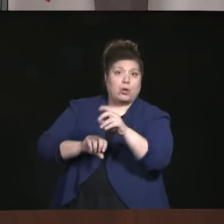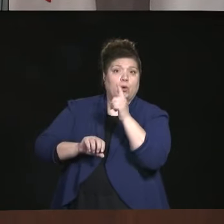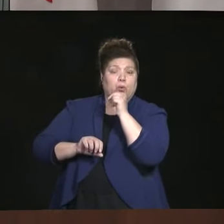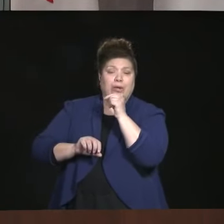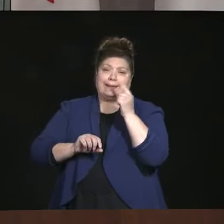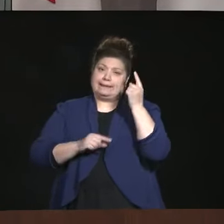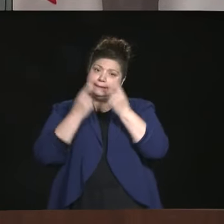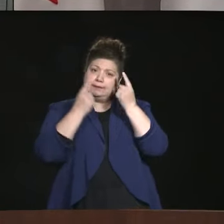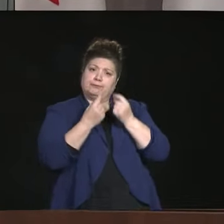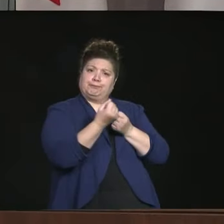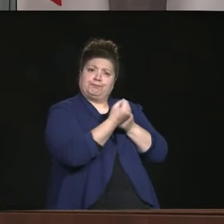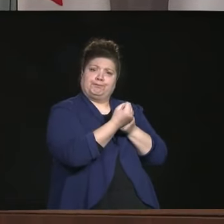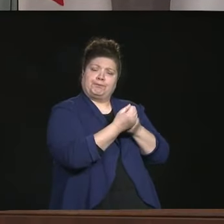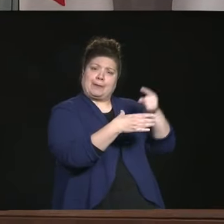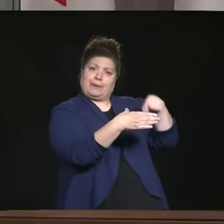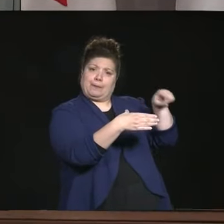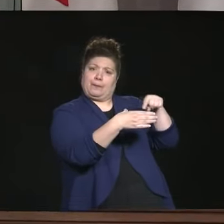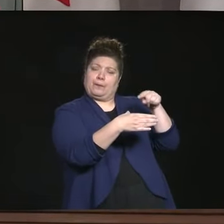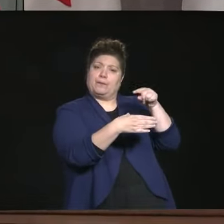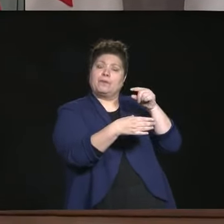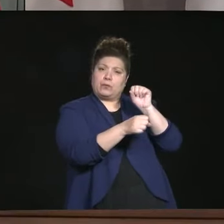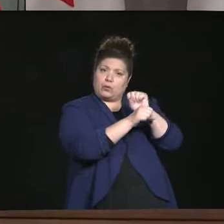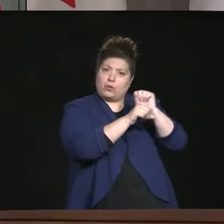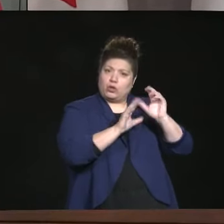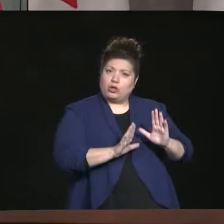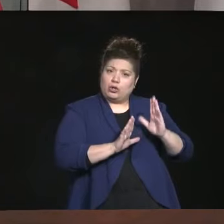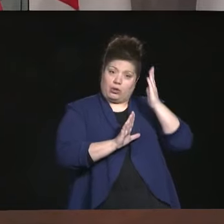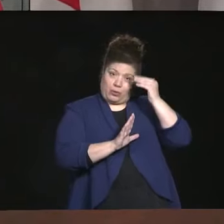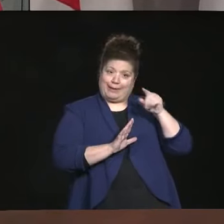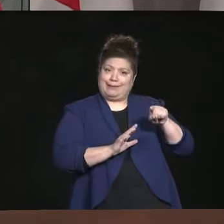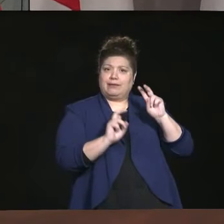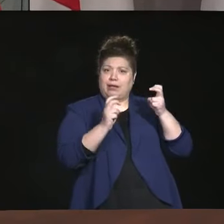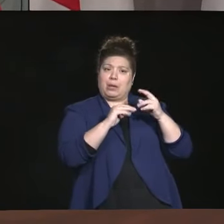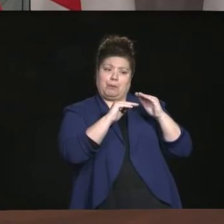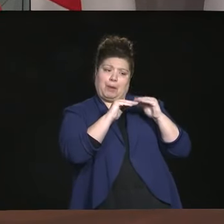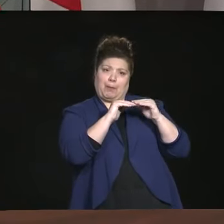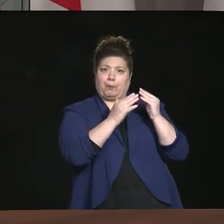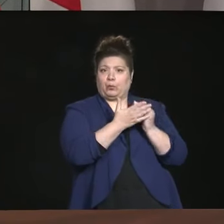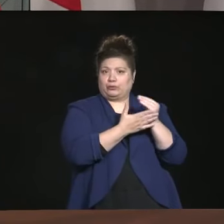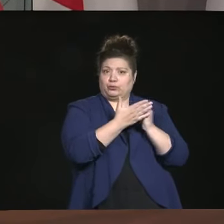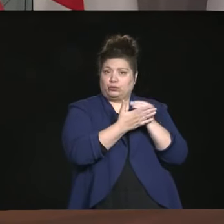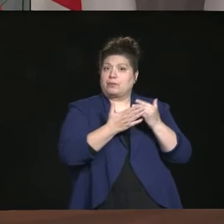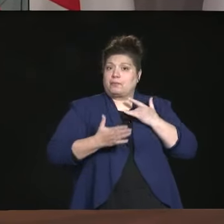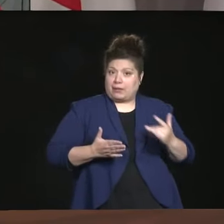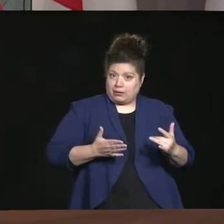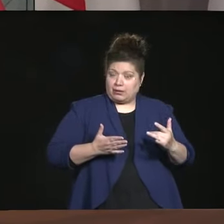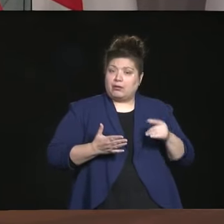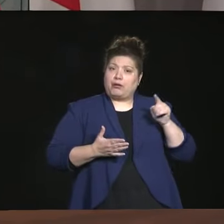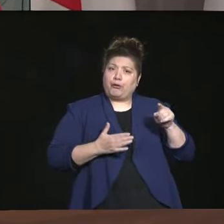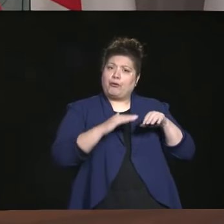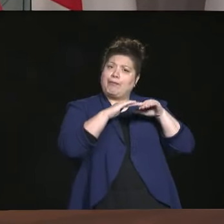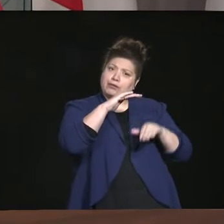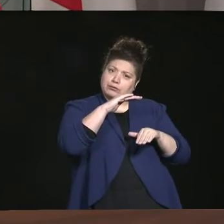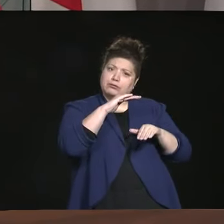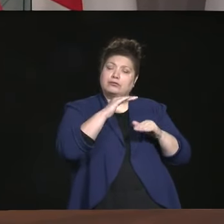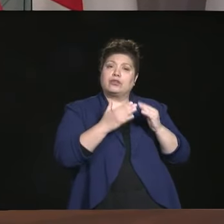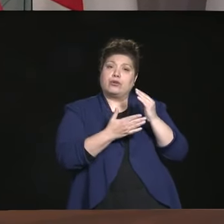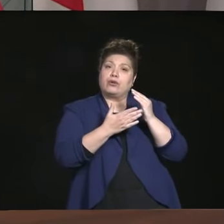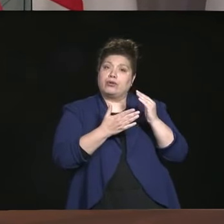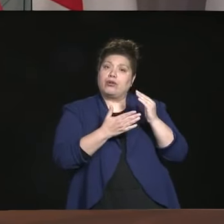votre prestation d'urgence. Est-ce que le gouvernement fédéral envisage des correctifs aussi de ce côté-là pour éviter de